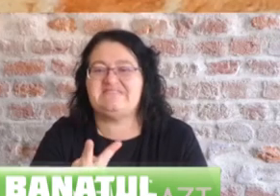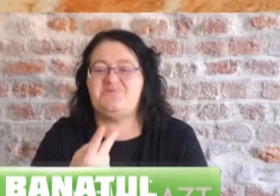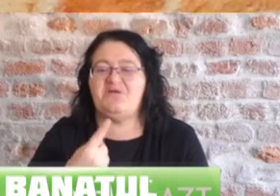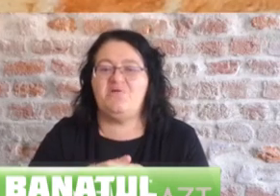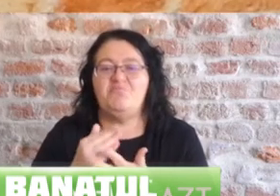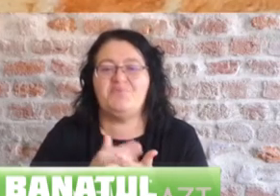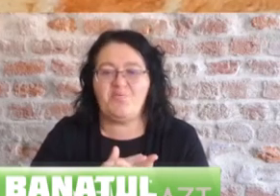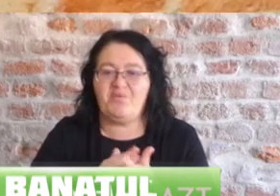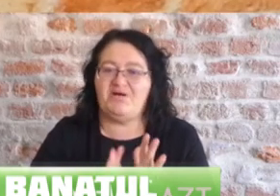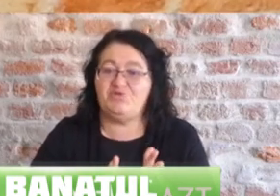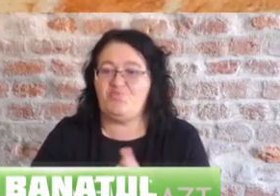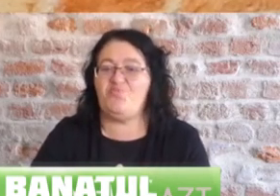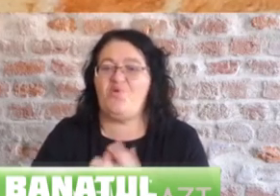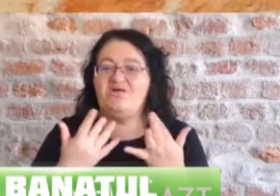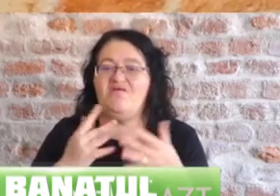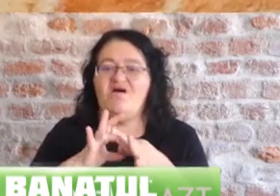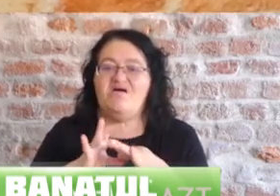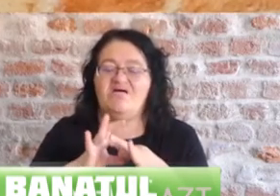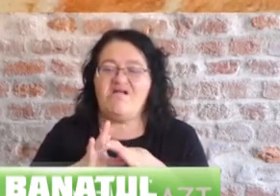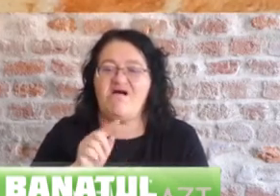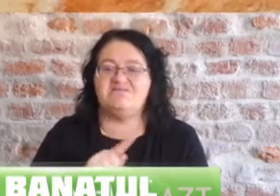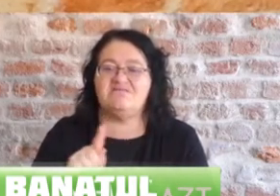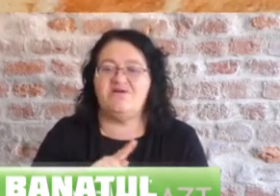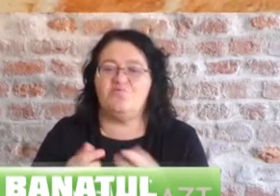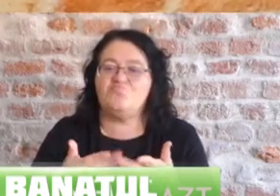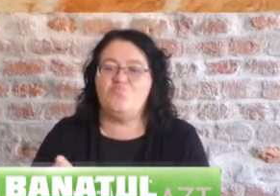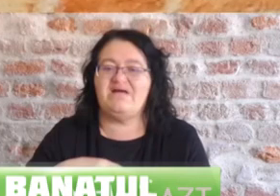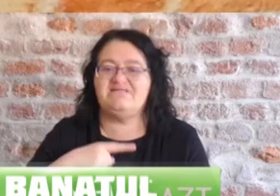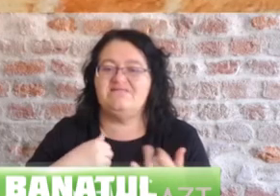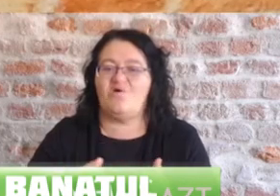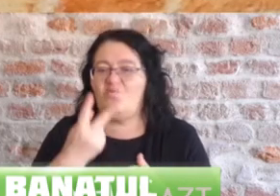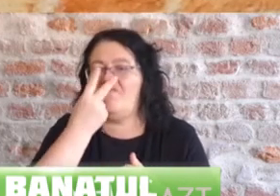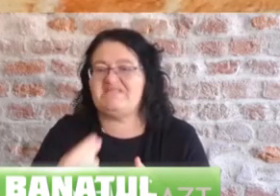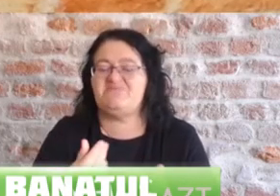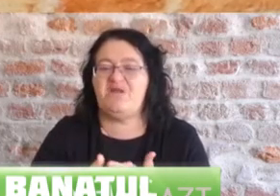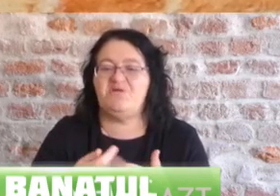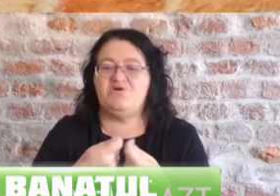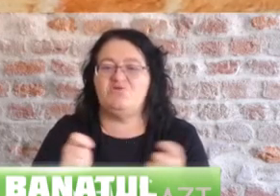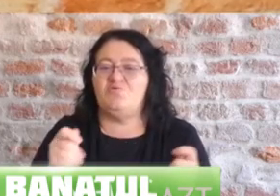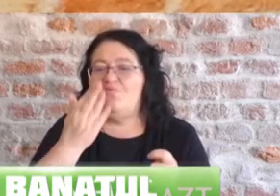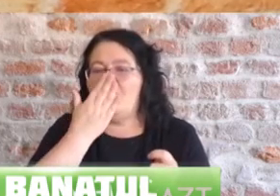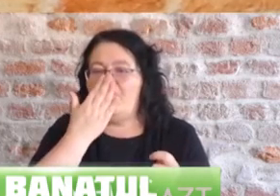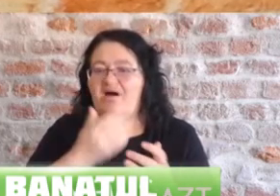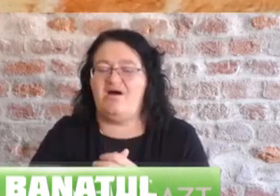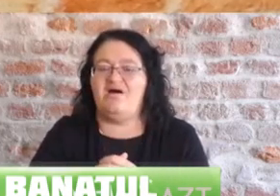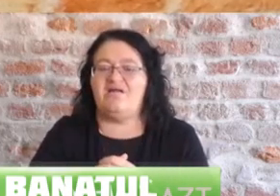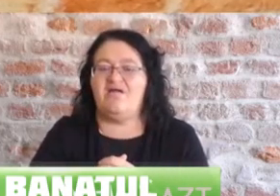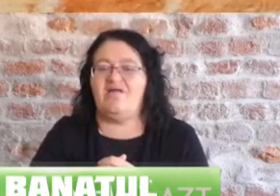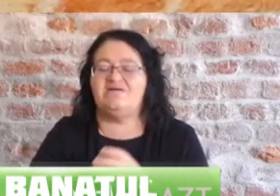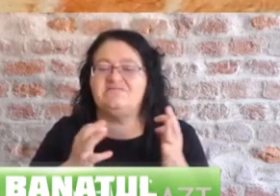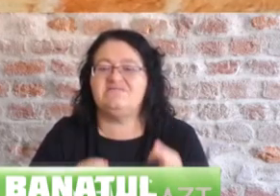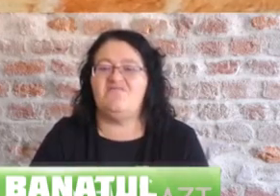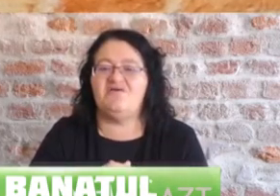poate problematice, poate niște relații între elemente care nu mai sunt acum vizibile pentru că totul pare să